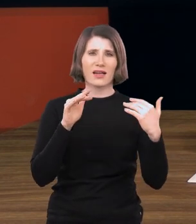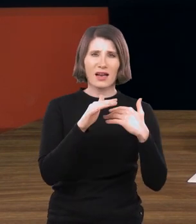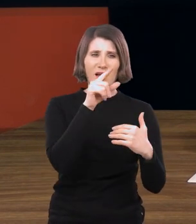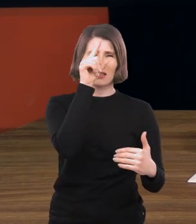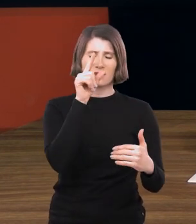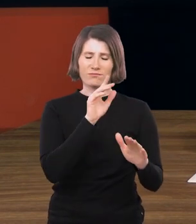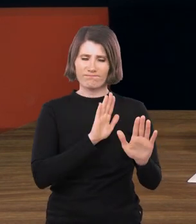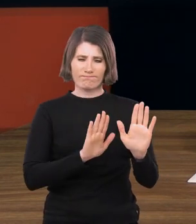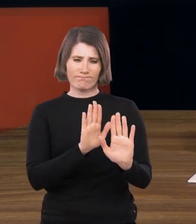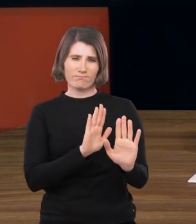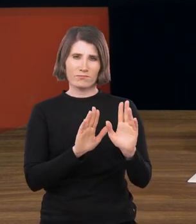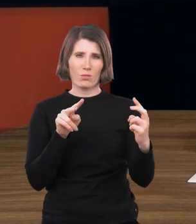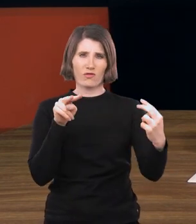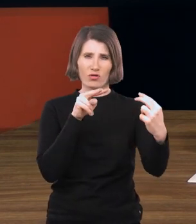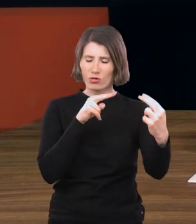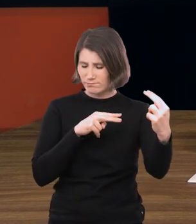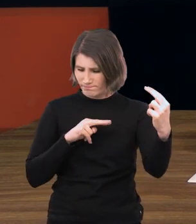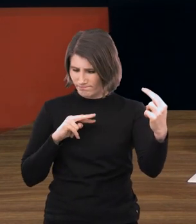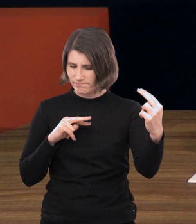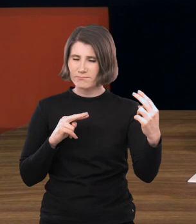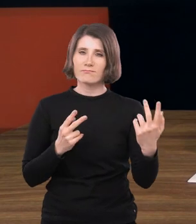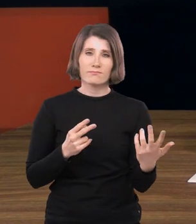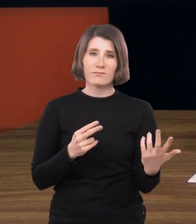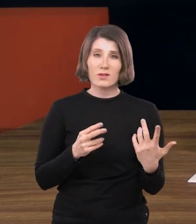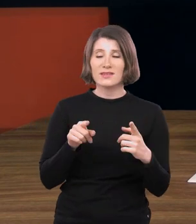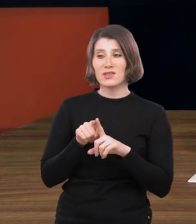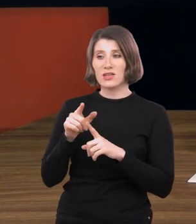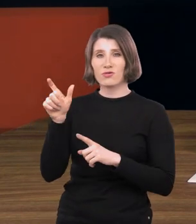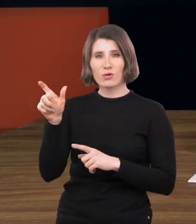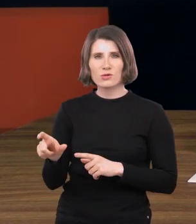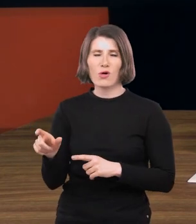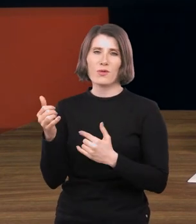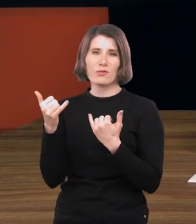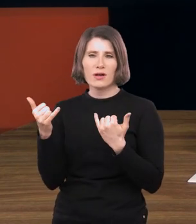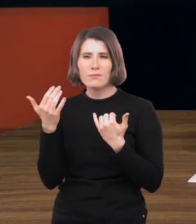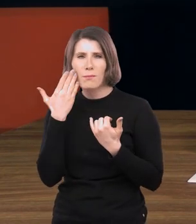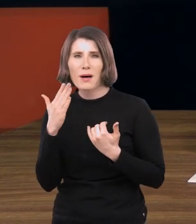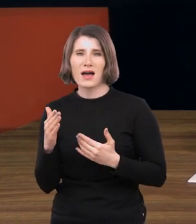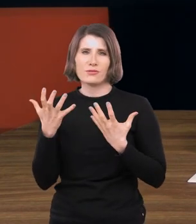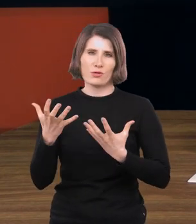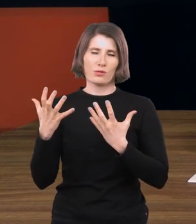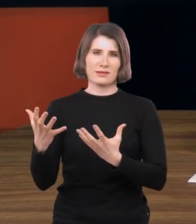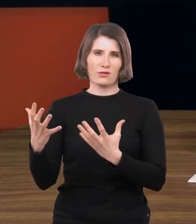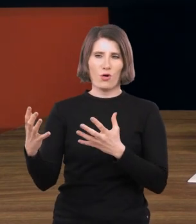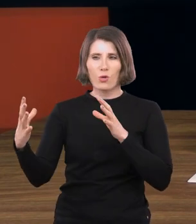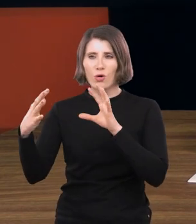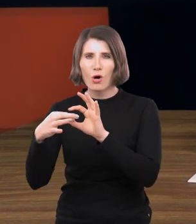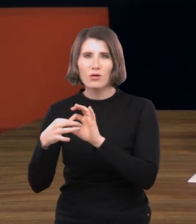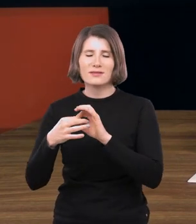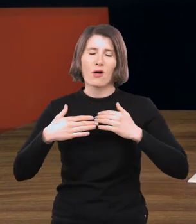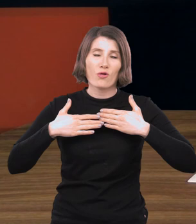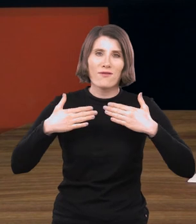nie nawiązujące kontaktu wzrokowego, po takie, które są bardzo chętne do tych kontaktów, bardzo otwarte